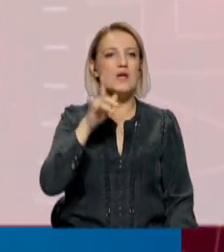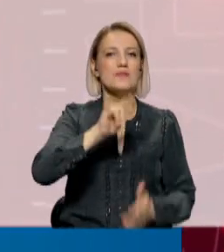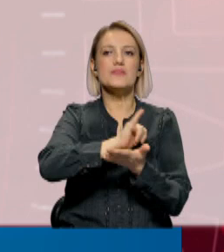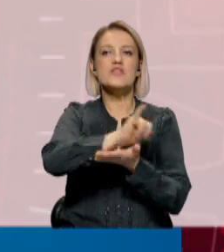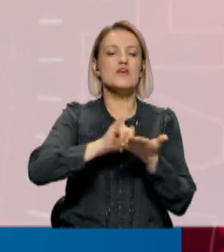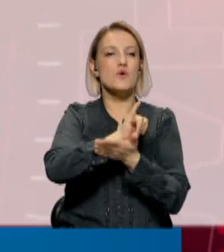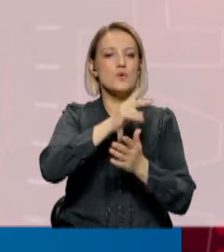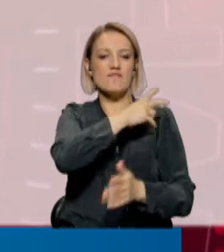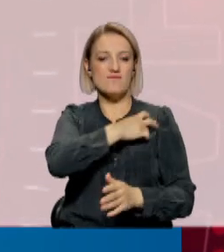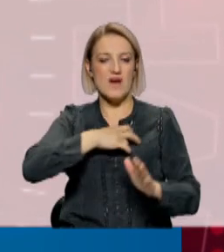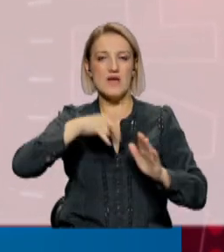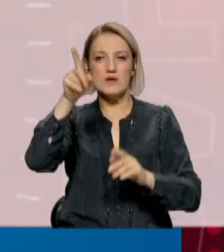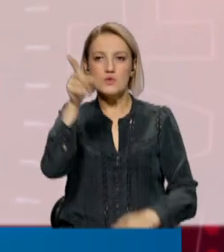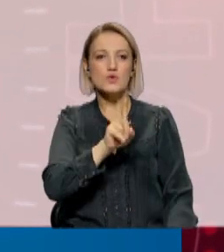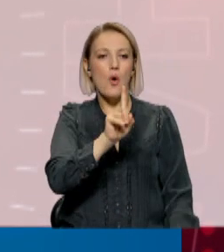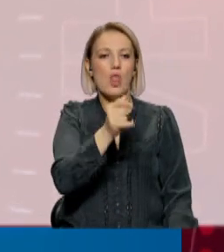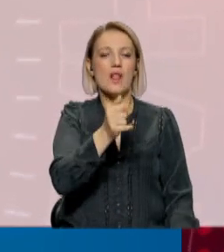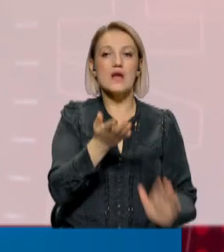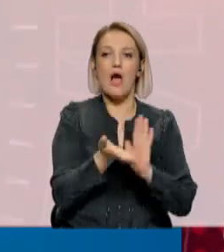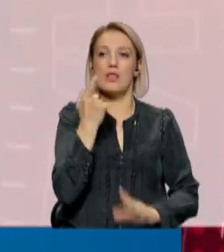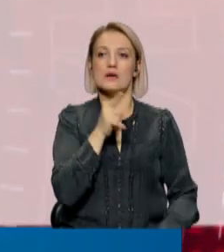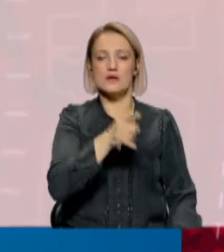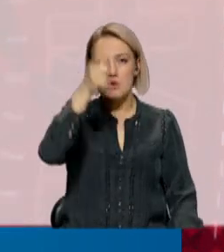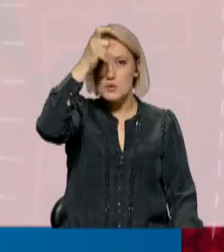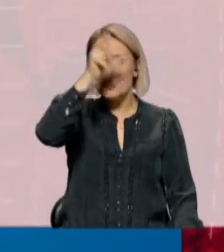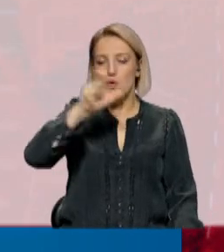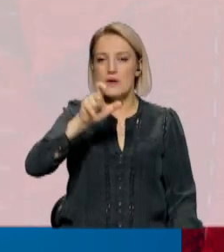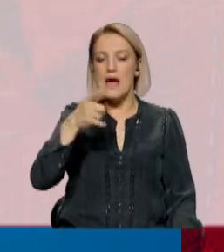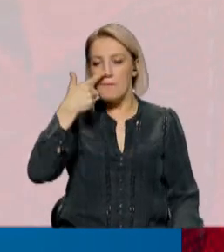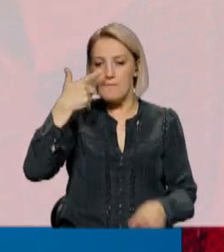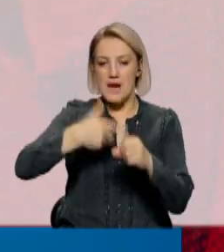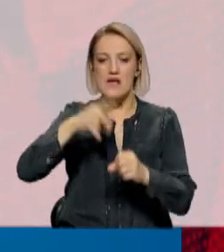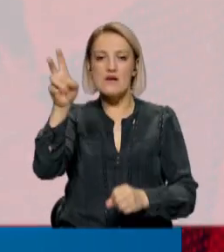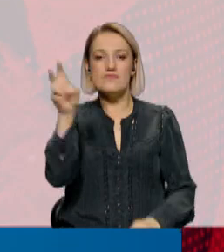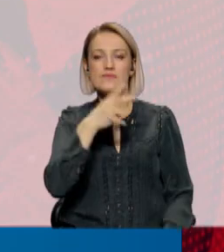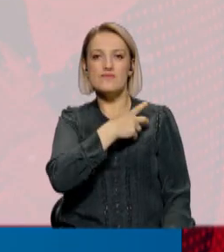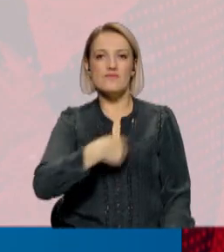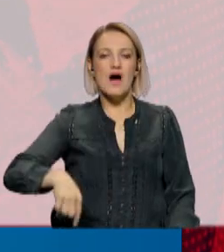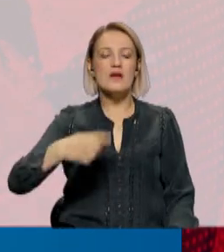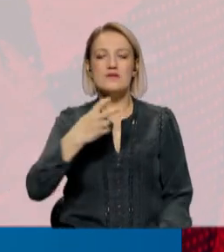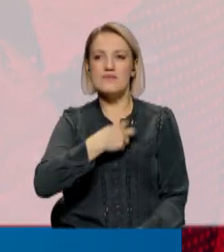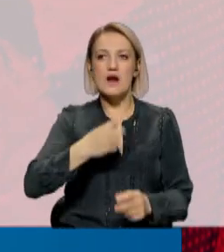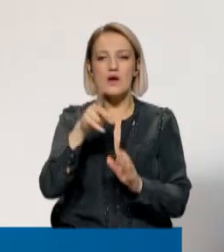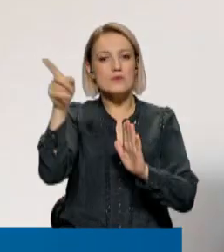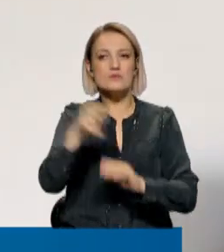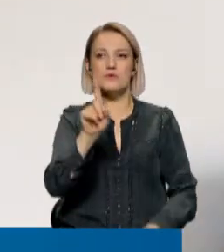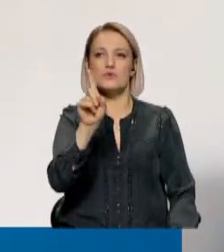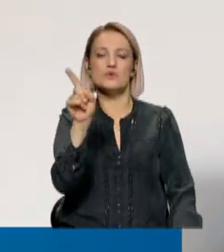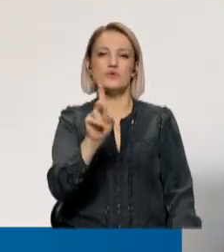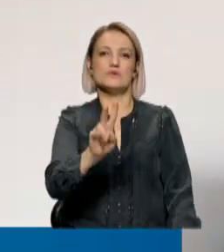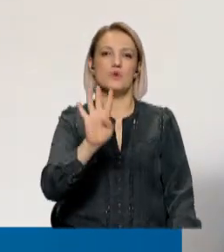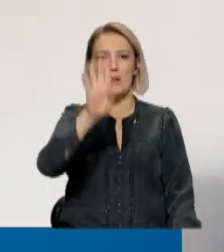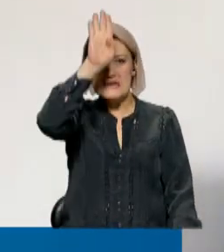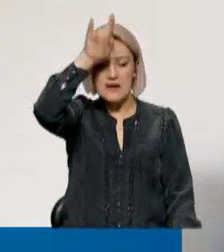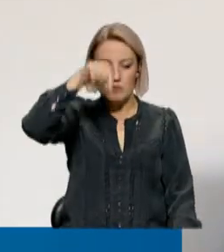York'ta kaldırılan verginin oranı %16. Türkiye'de ise akaryakıttan alınan verginin oranı ortalama %24. İstanbul'da